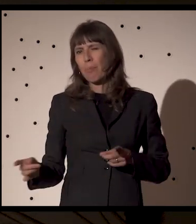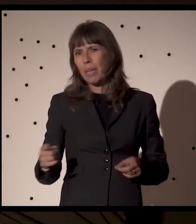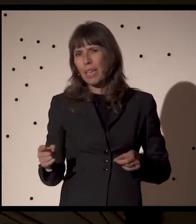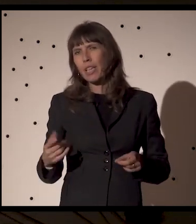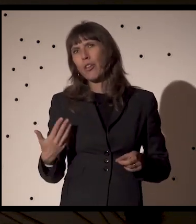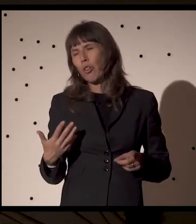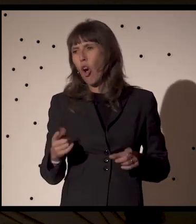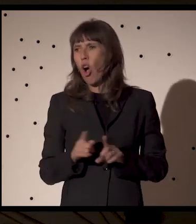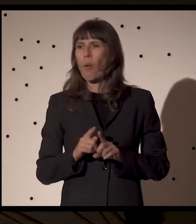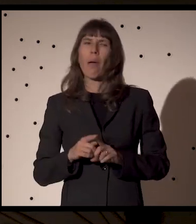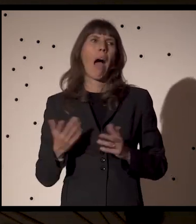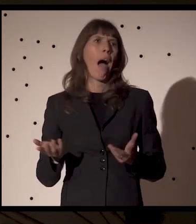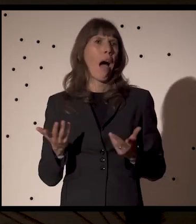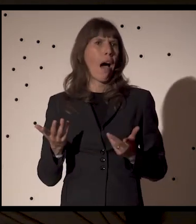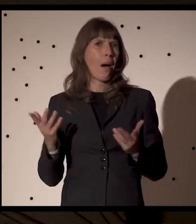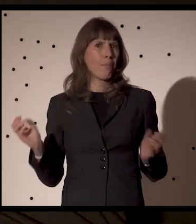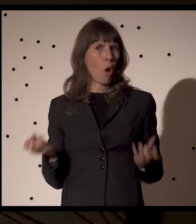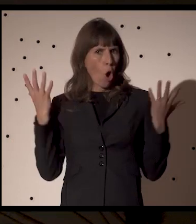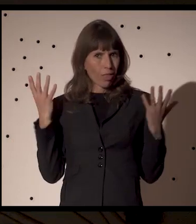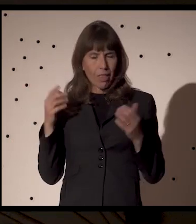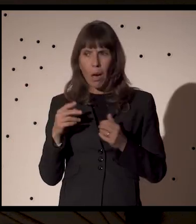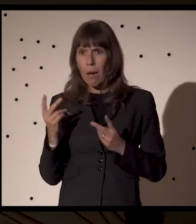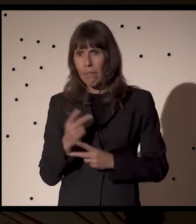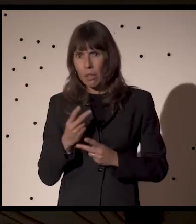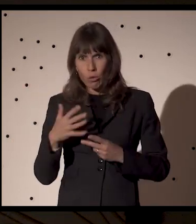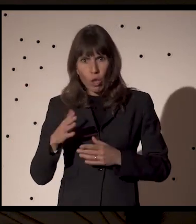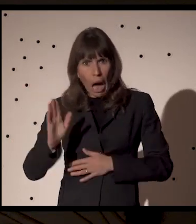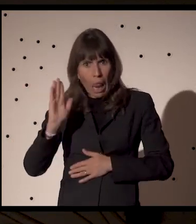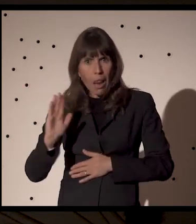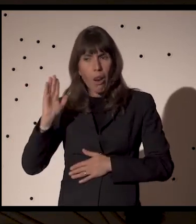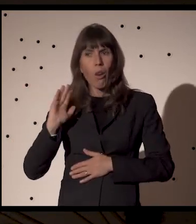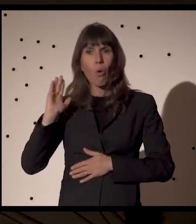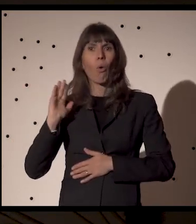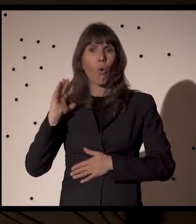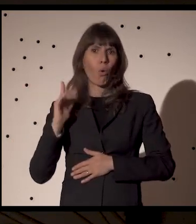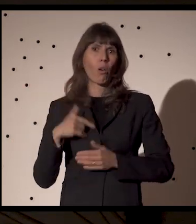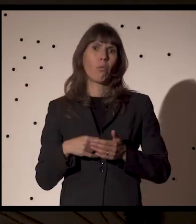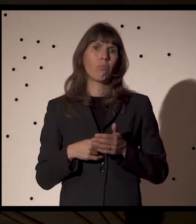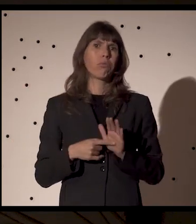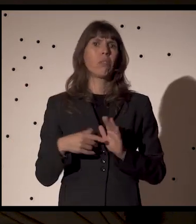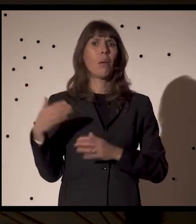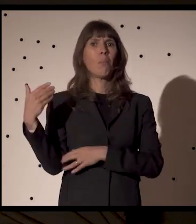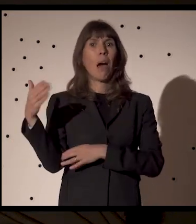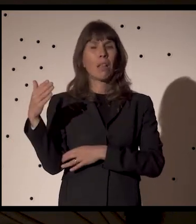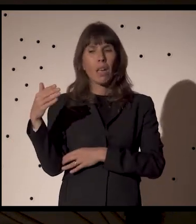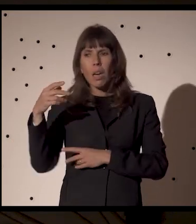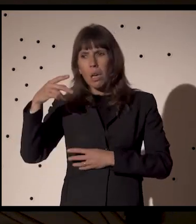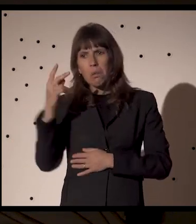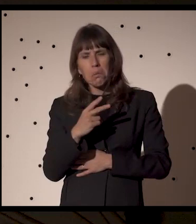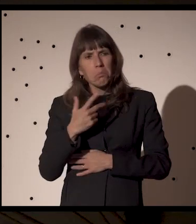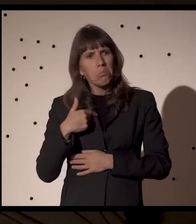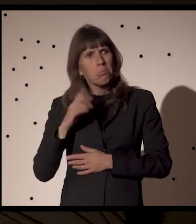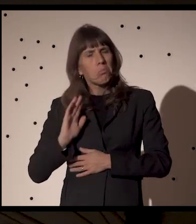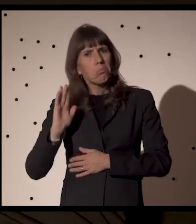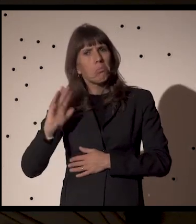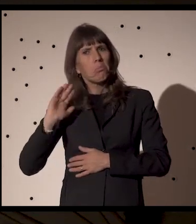Allora decenni fa e tante cose sono successe in questi decenni per cui sembra quasi fosse un altro